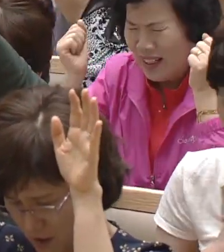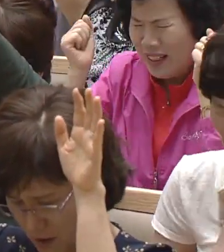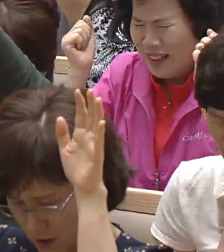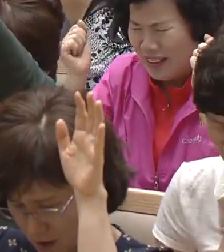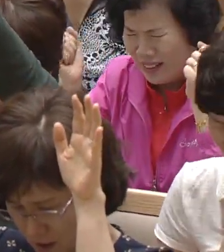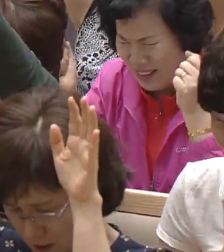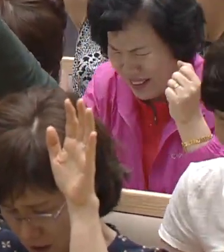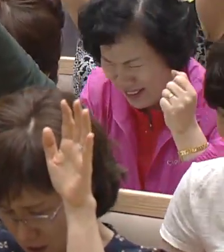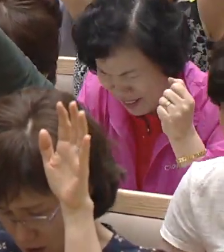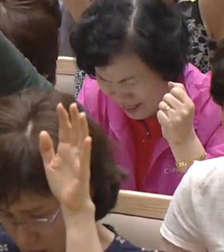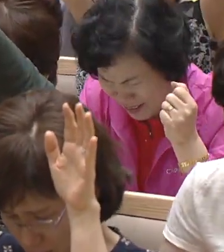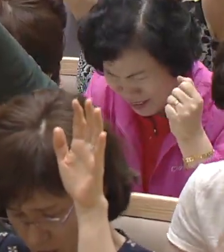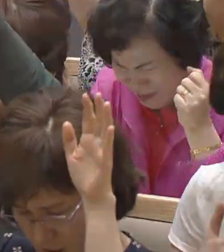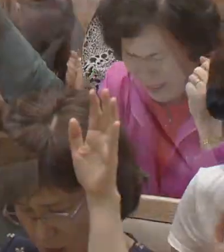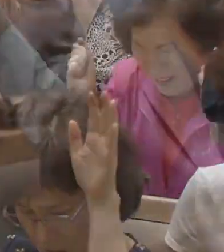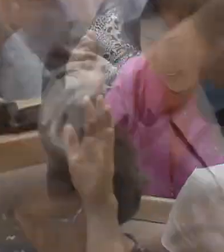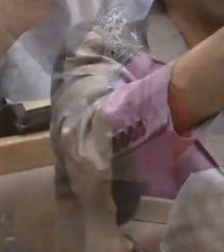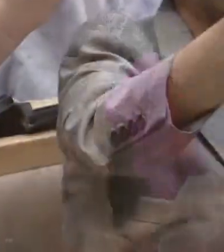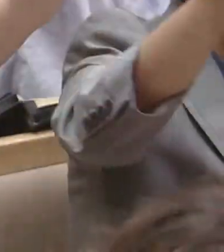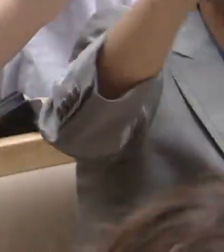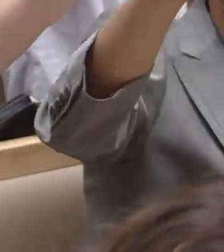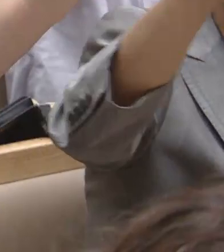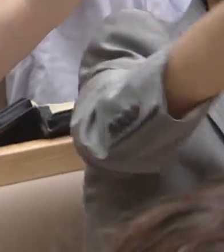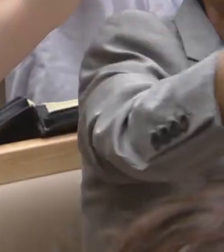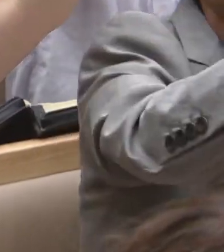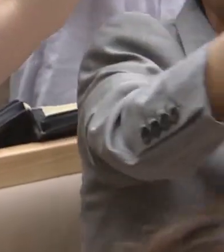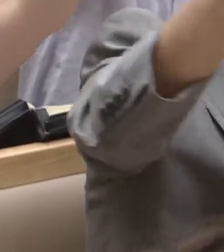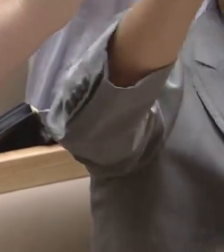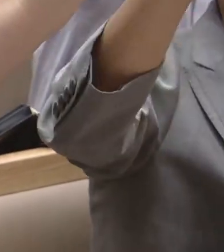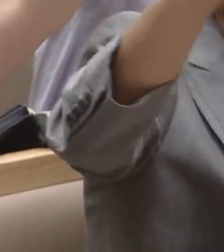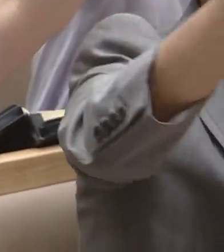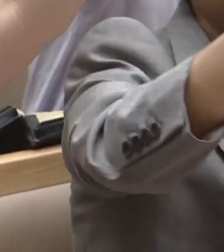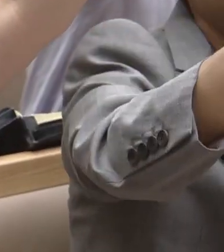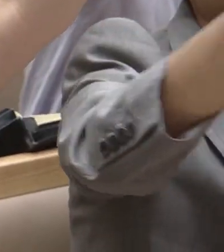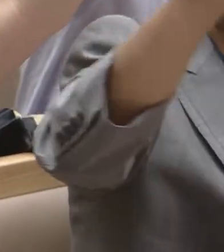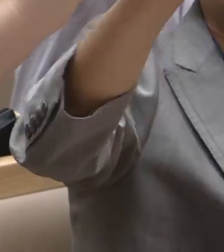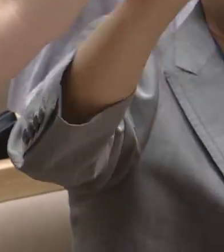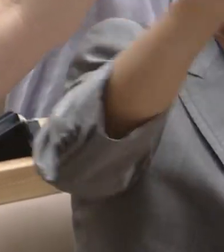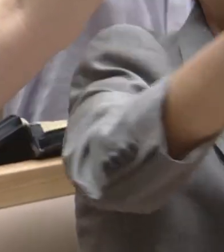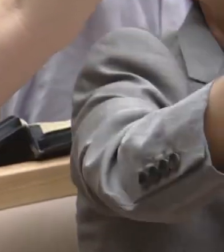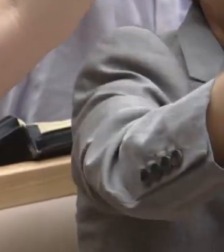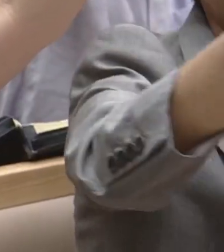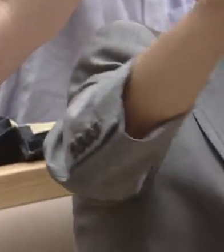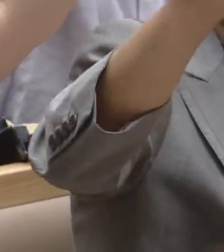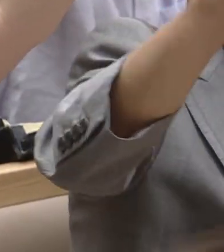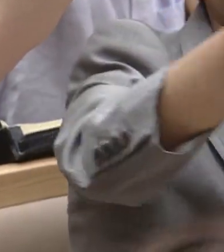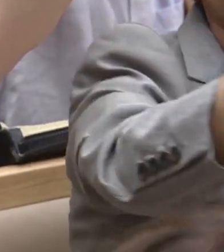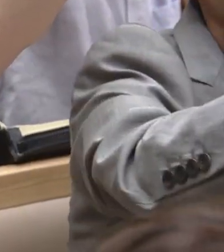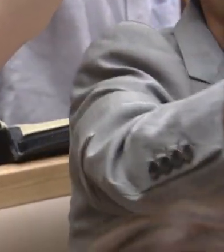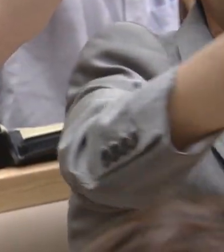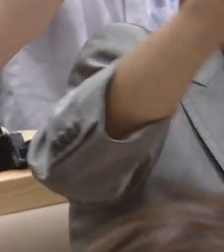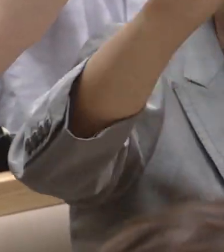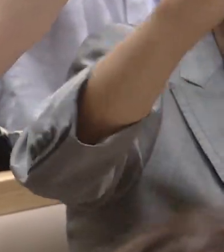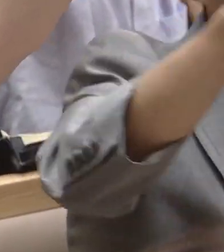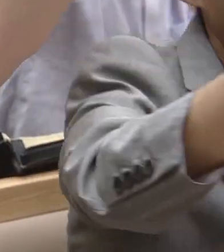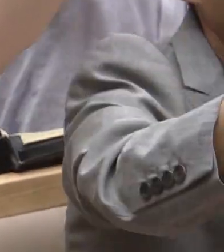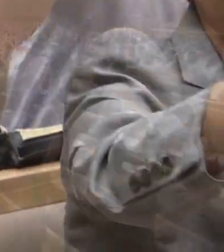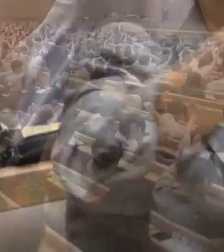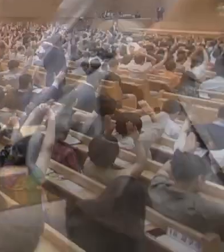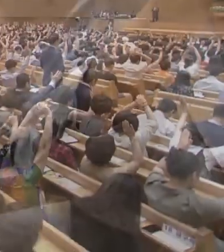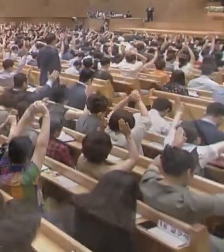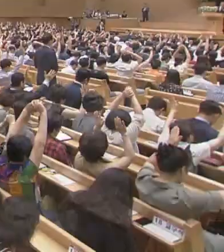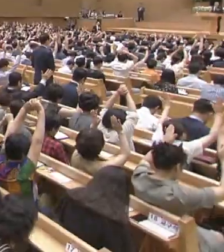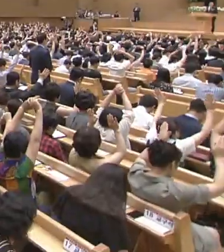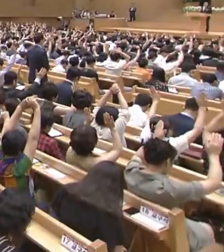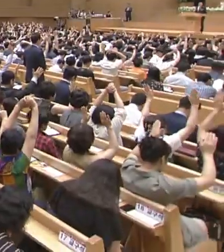없음을 용서하여 주시옵소서. 내 안에 가득한 낙이 소망으로 사람들을 핍박하며 사랑지